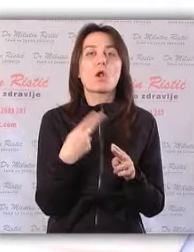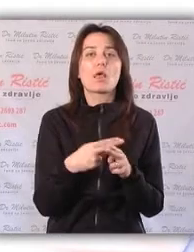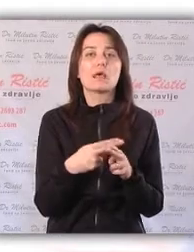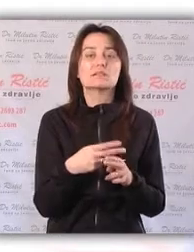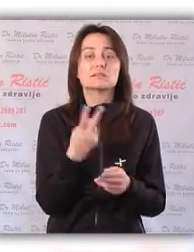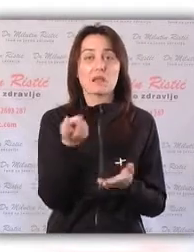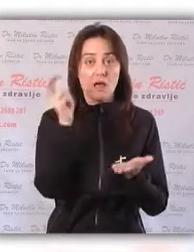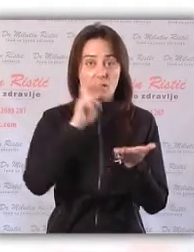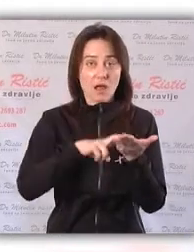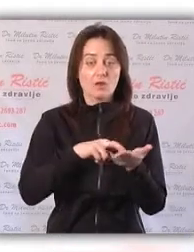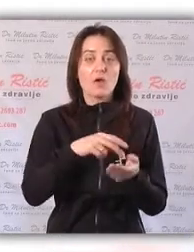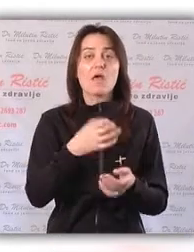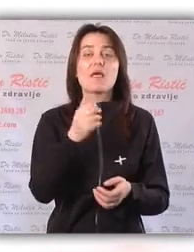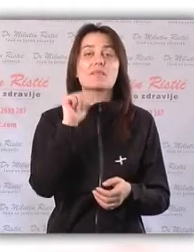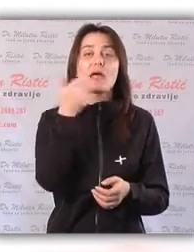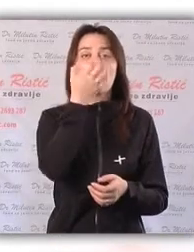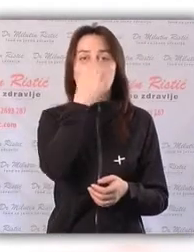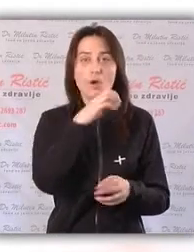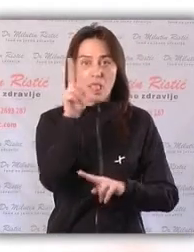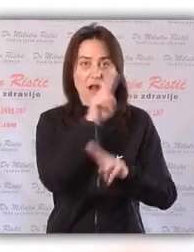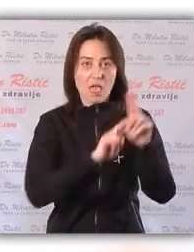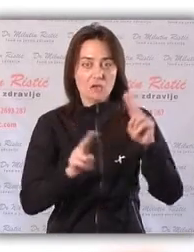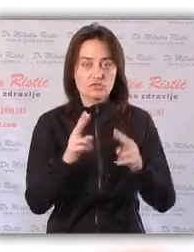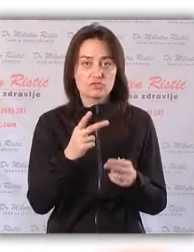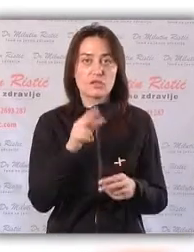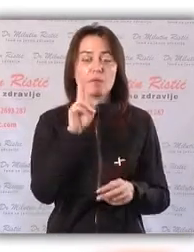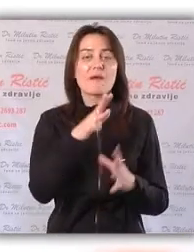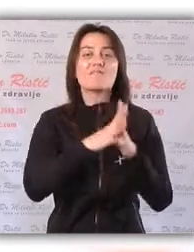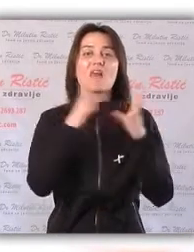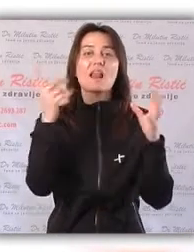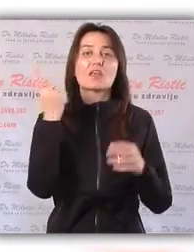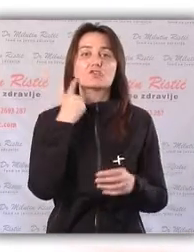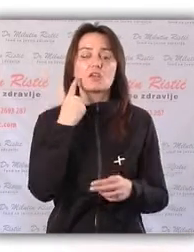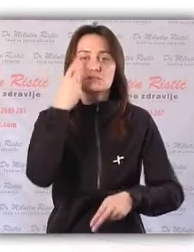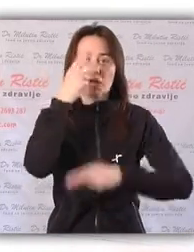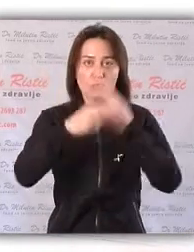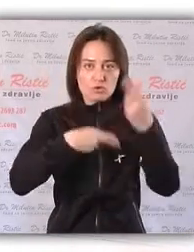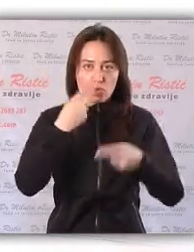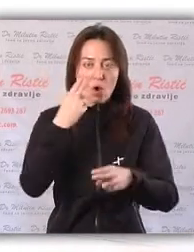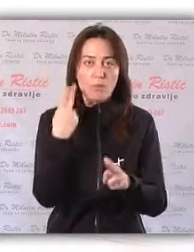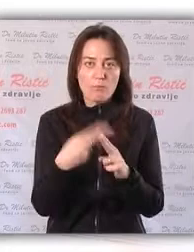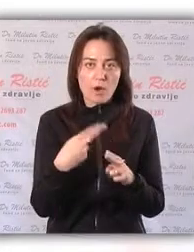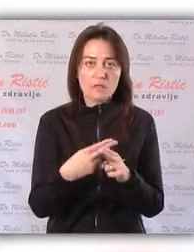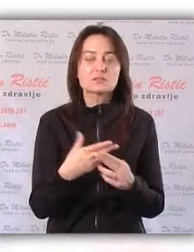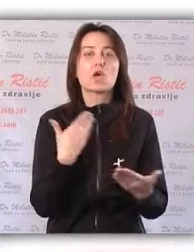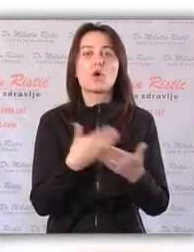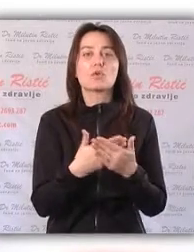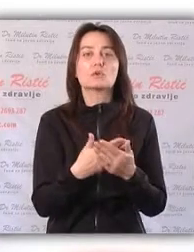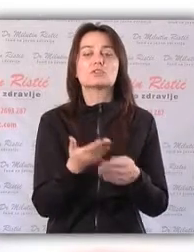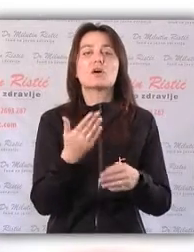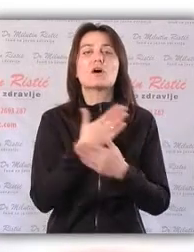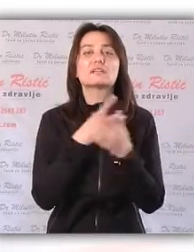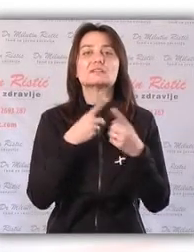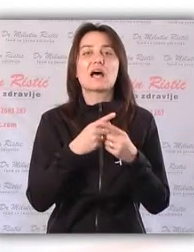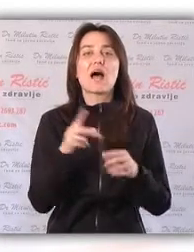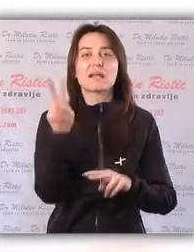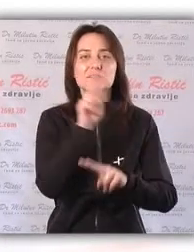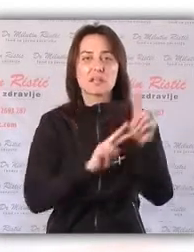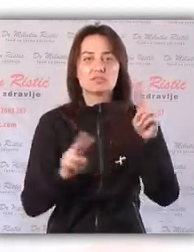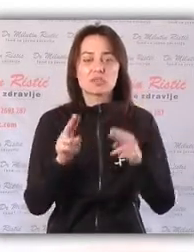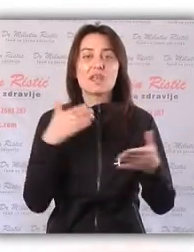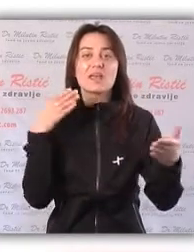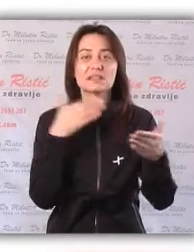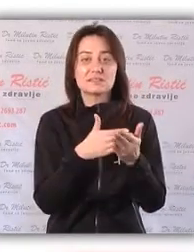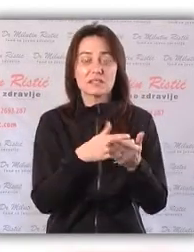na taj način bolest otkrivena u ranom stadijumu najbolje leči. Postoje velike šanse za kontrolom bolesti, odnosno za